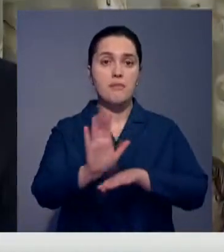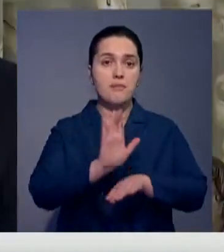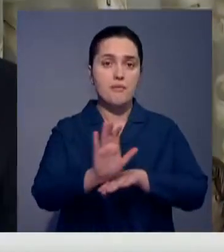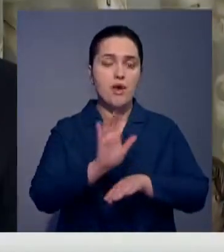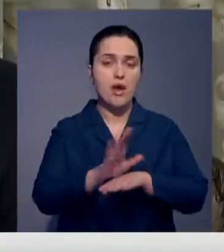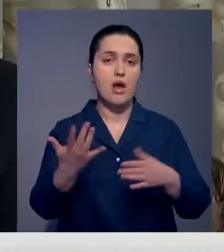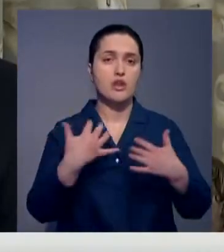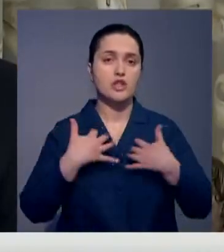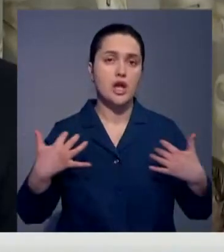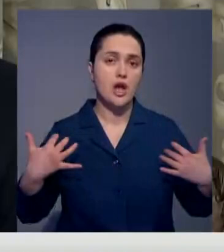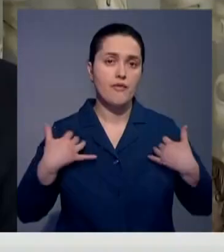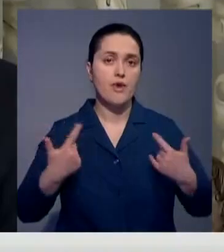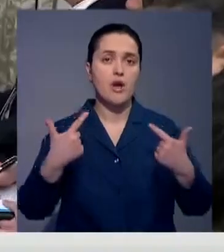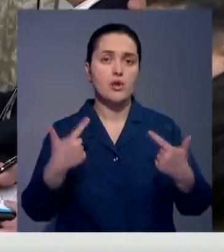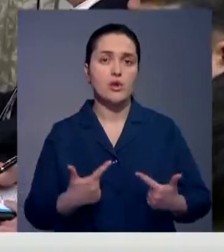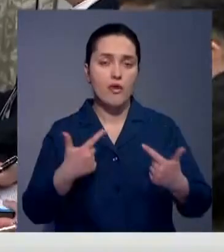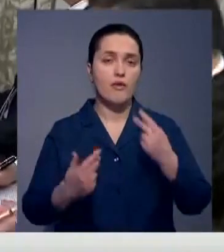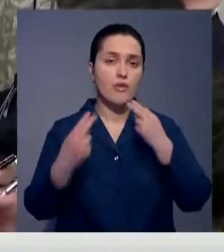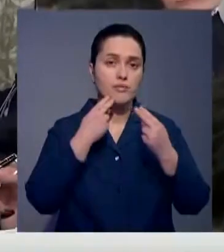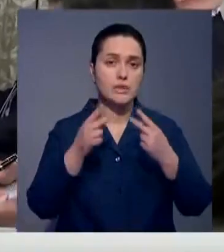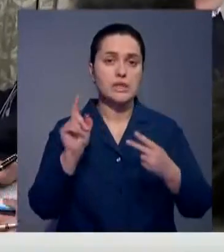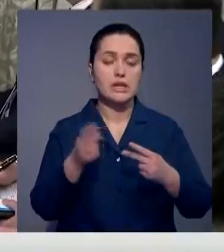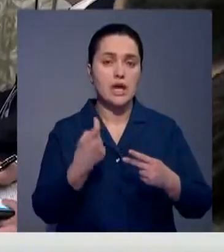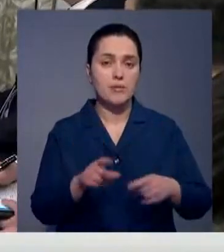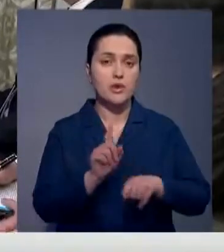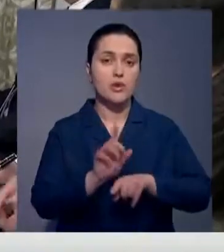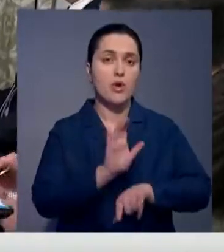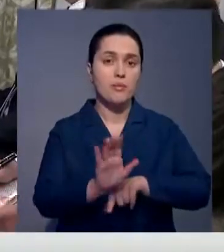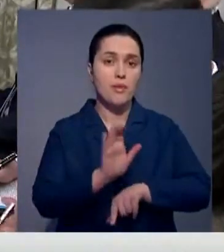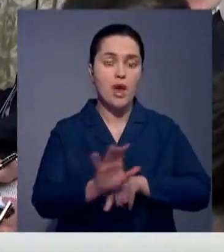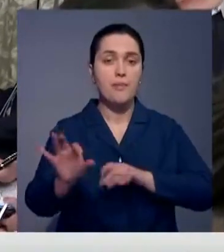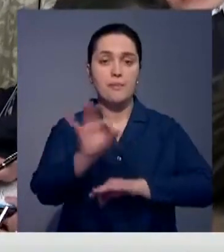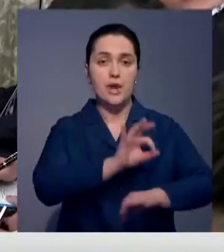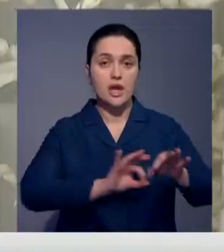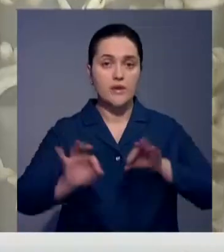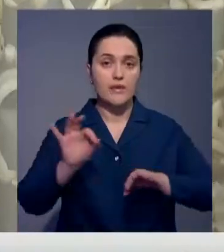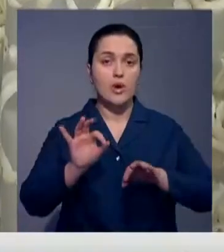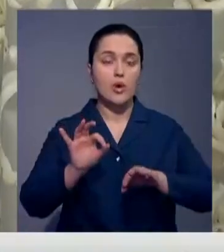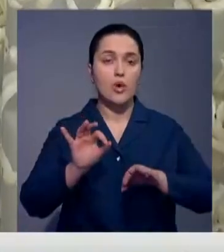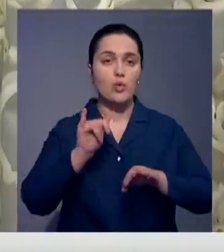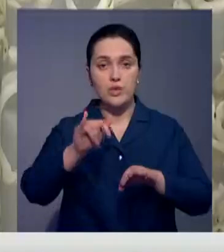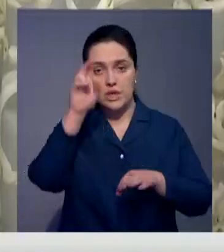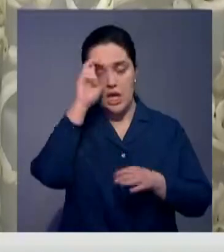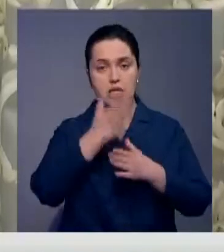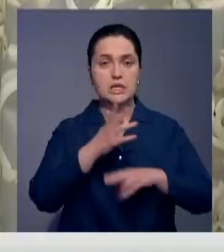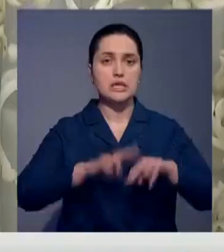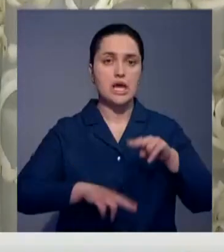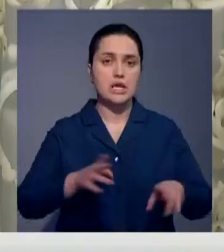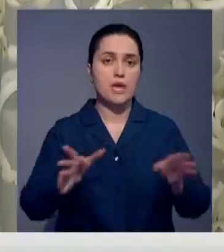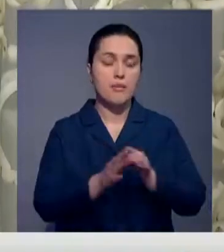животного происхождения готовы продовольственные товары и продукции химической промышленности немало проектов у стран в сферах строительства